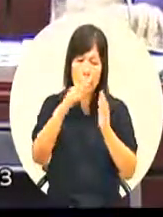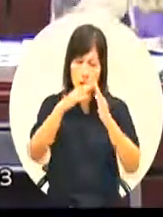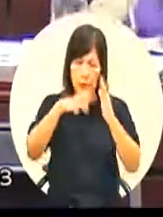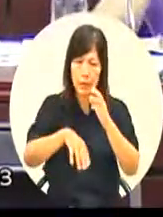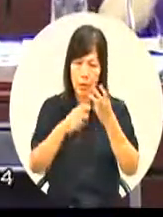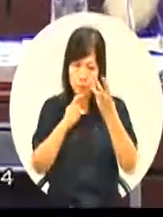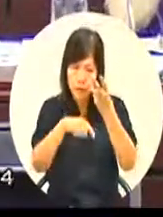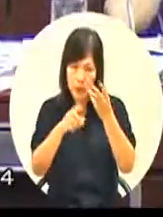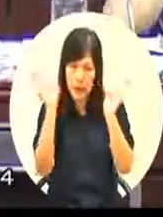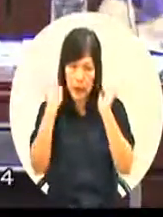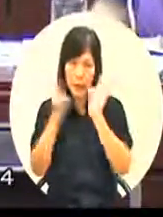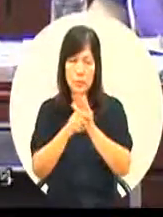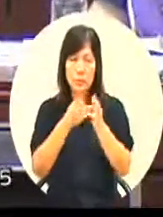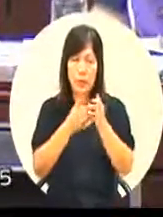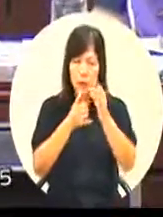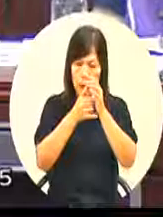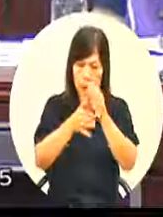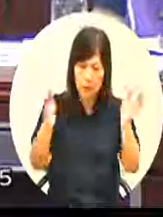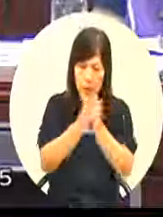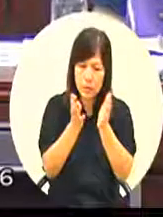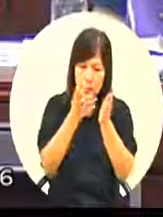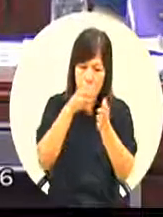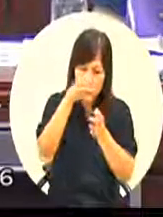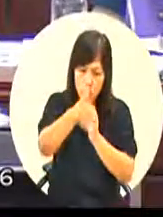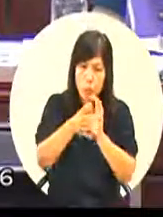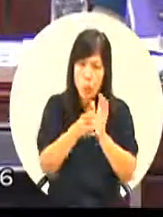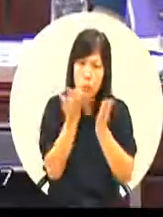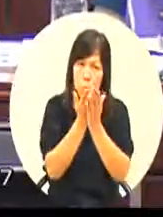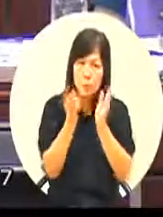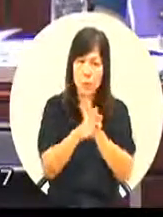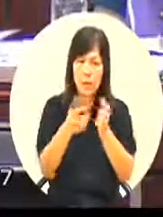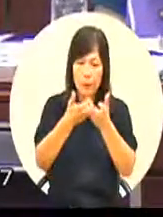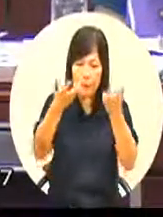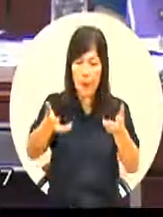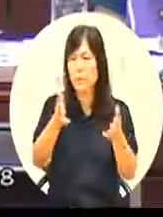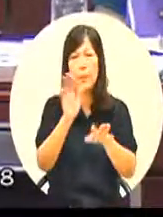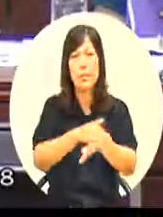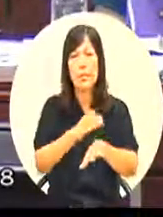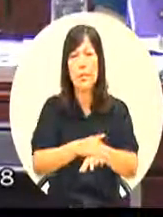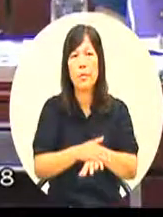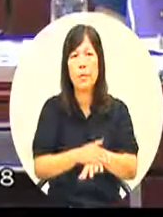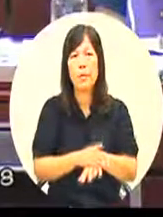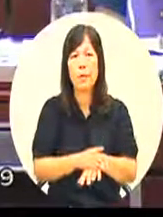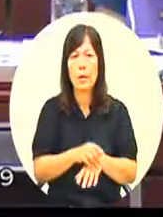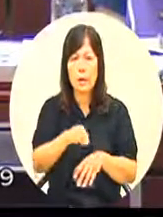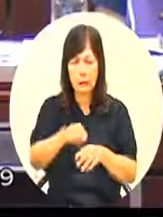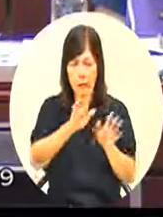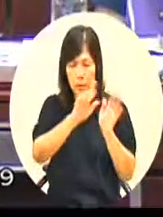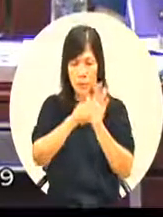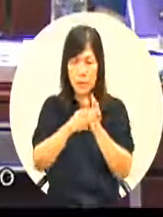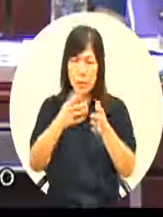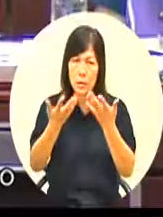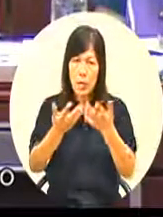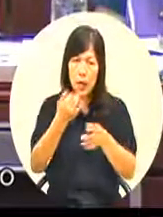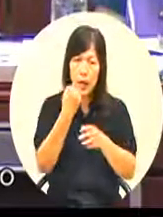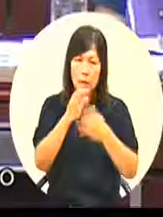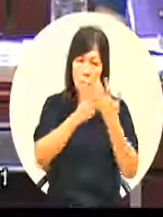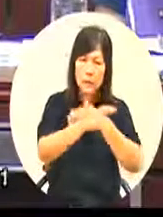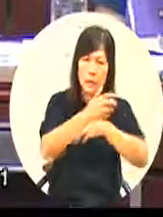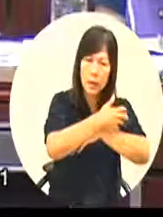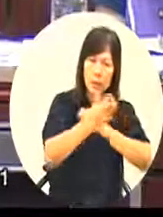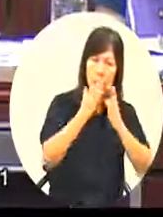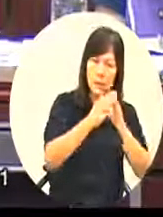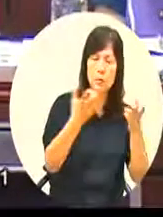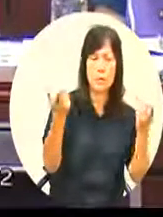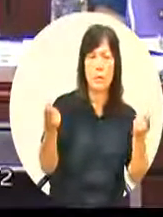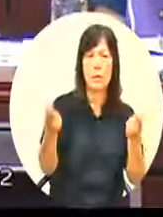是同一个家庭要入学的话，就是优先入园，他不把它分散了。那以这个方式来看，大概五都啊都是以这个方